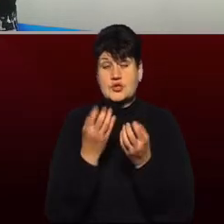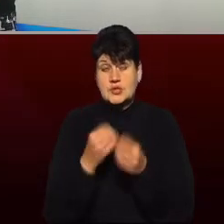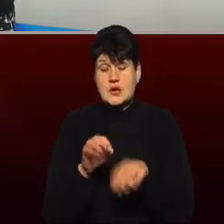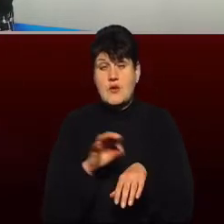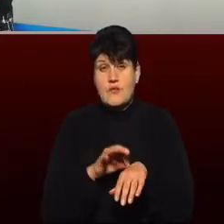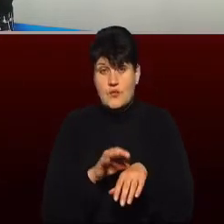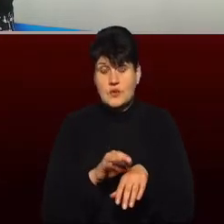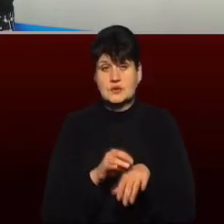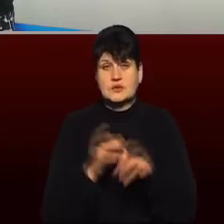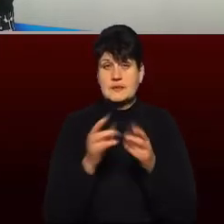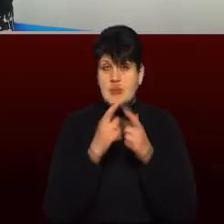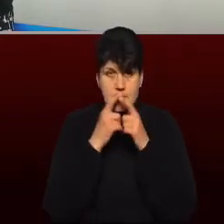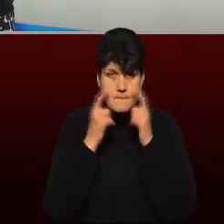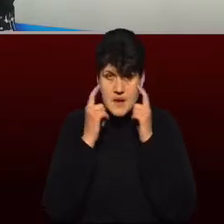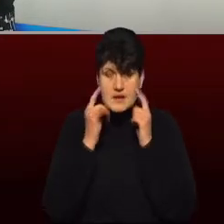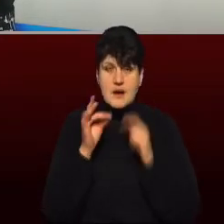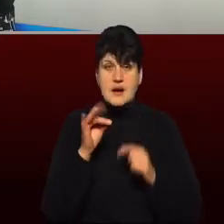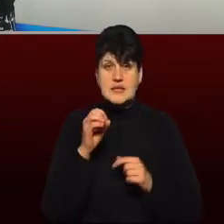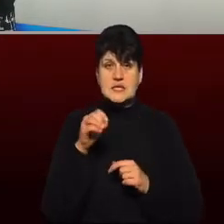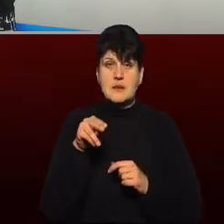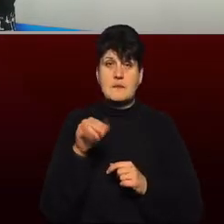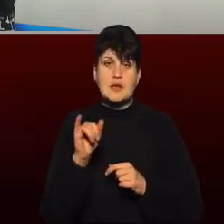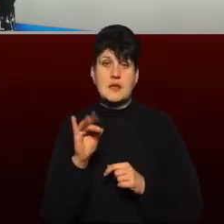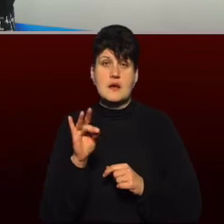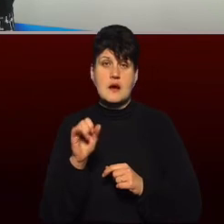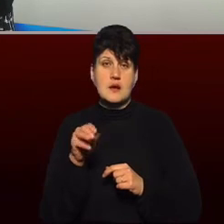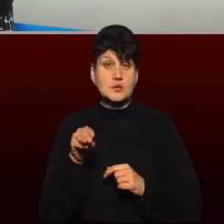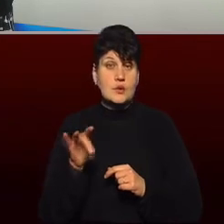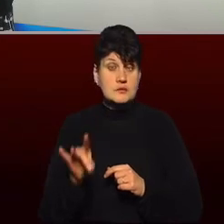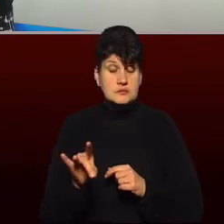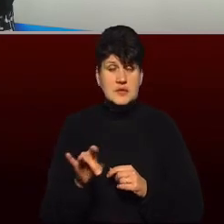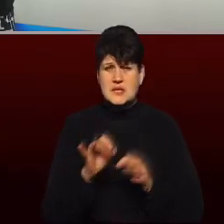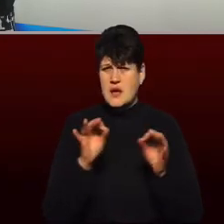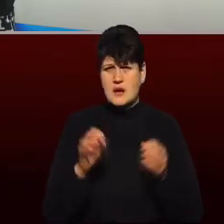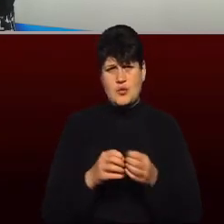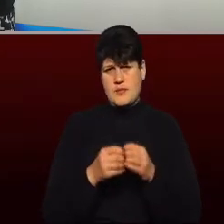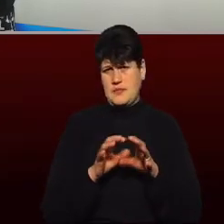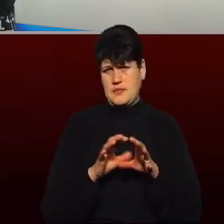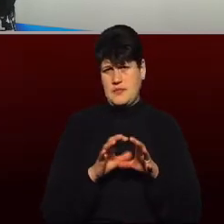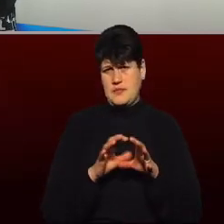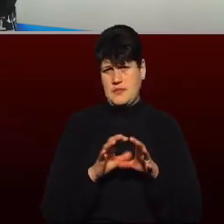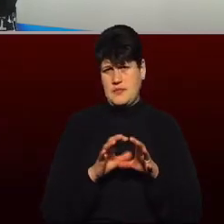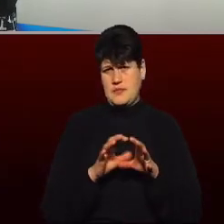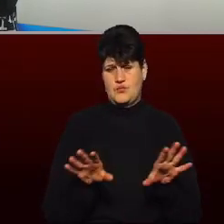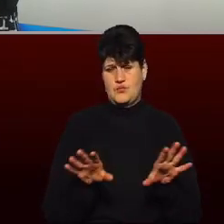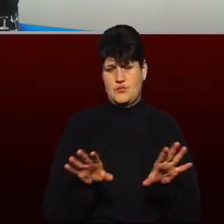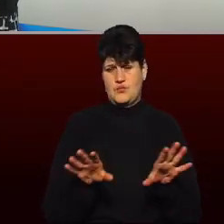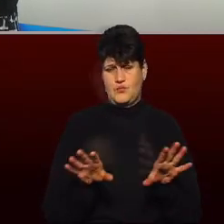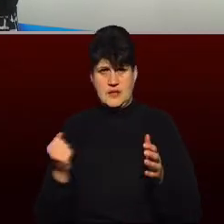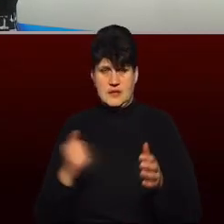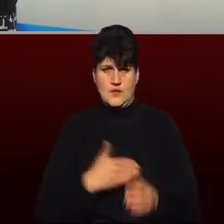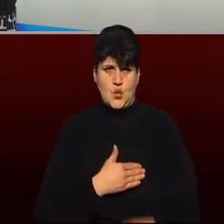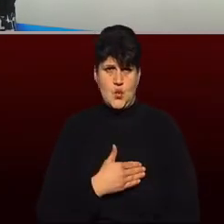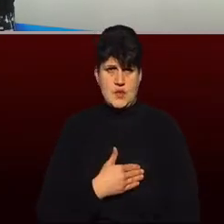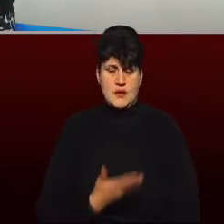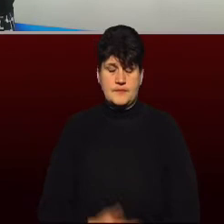а респіратор. І ніяких тут проблем не буде. Не потрібно дитину відлучати від грудей. Там ще було в запитанні